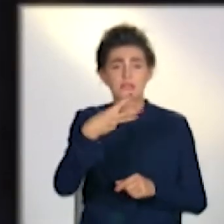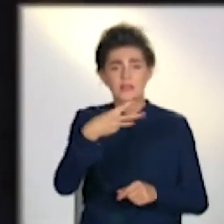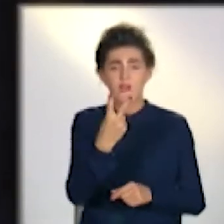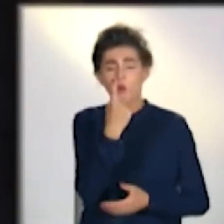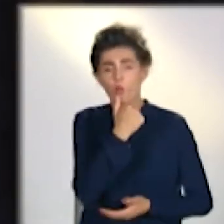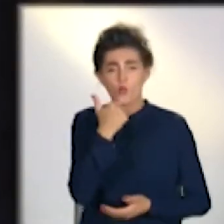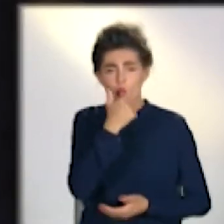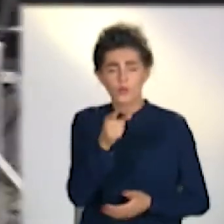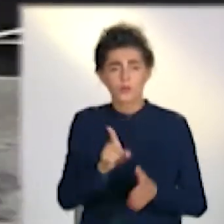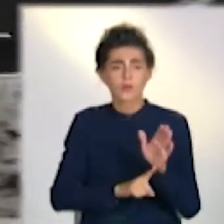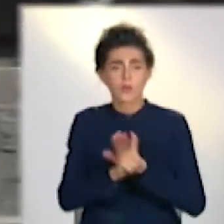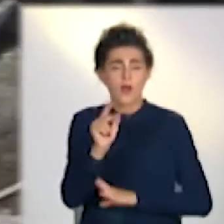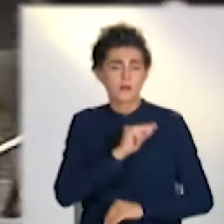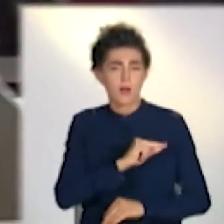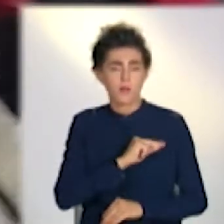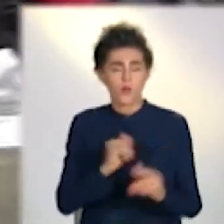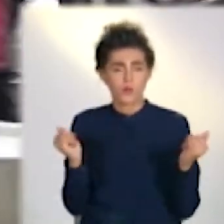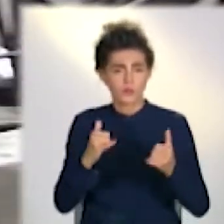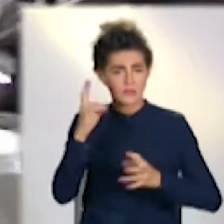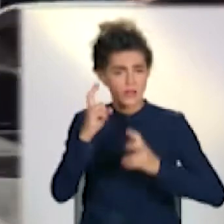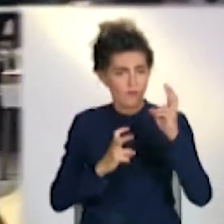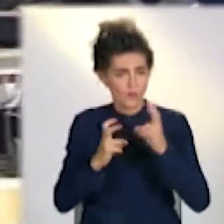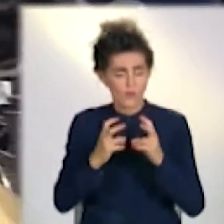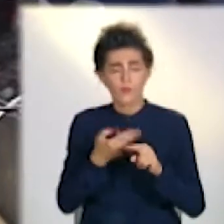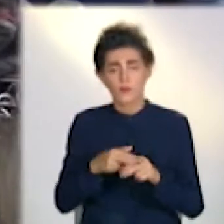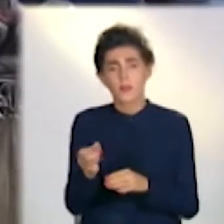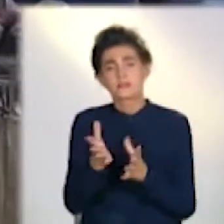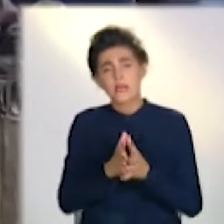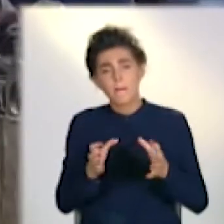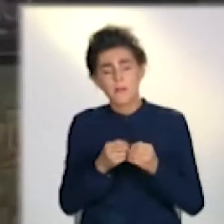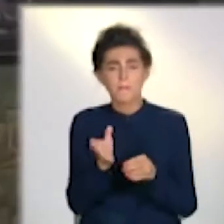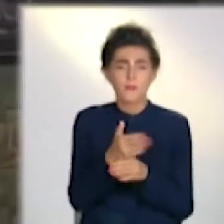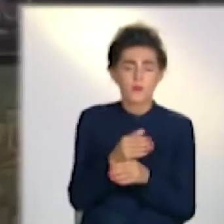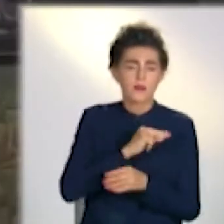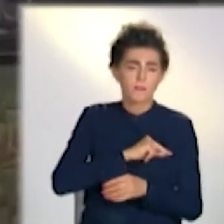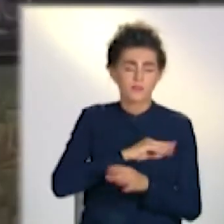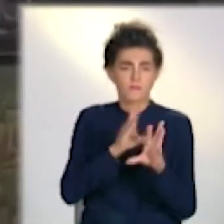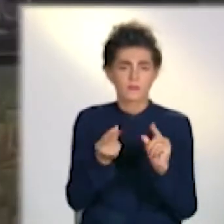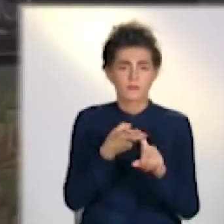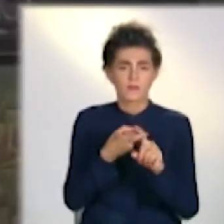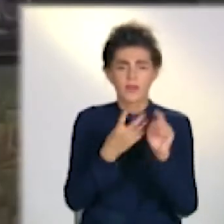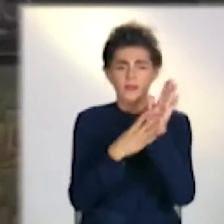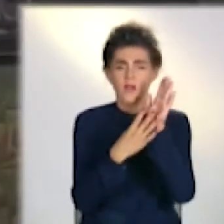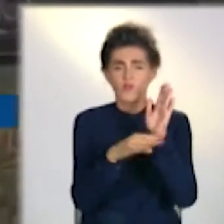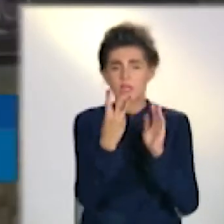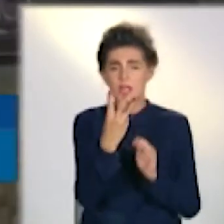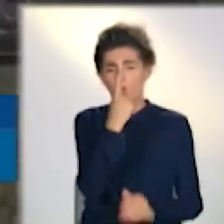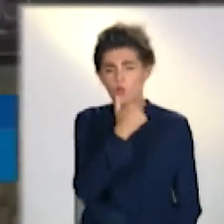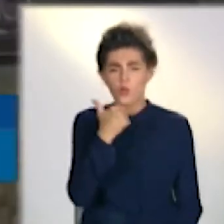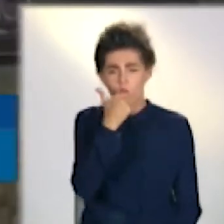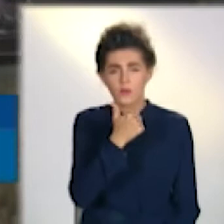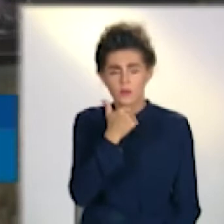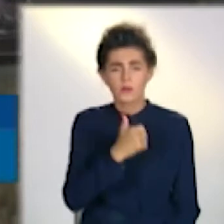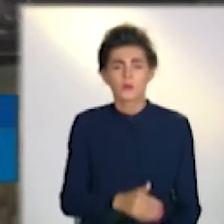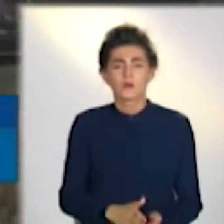Андрій пов'язав життя з комбінатом. У сім'ї та на роботі навіть дати спільні. 93-й год. Вот. В узком НЛЗ у